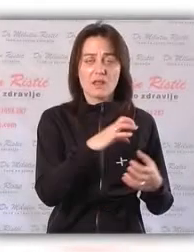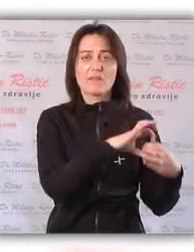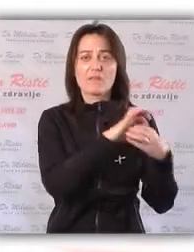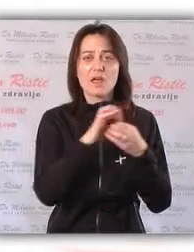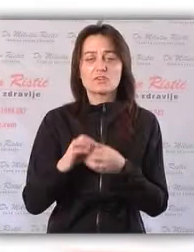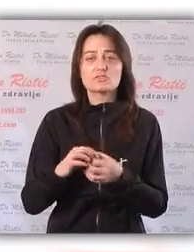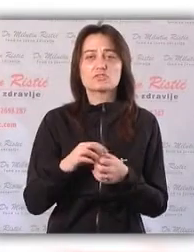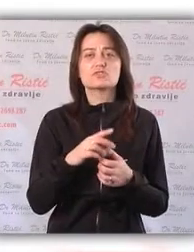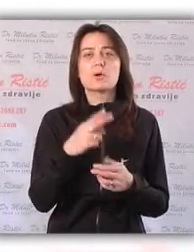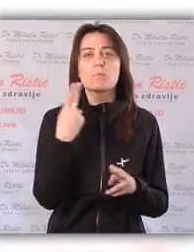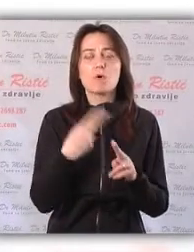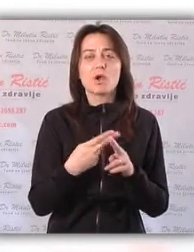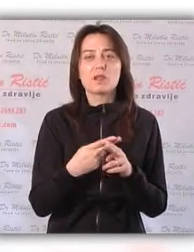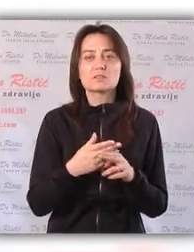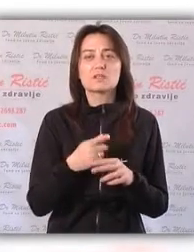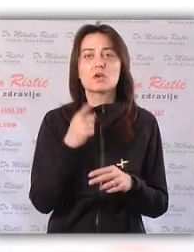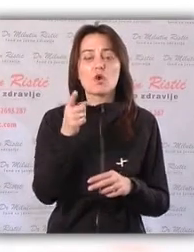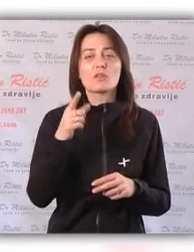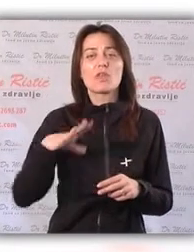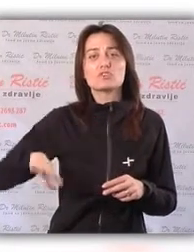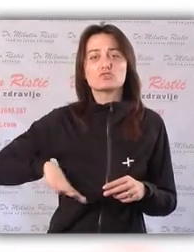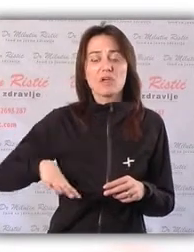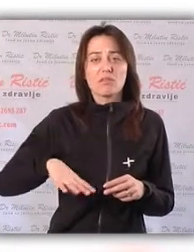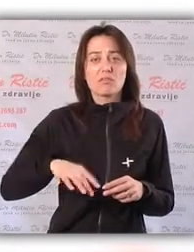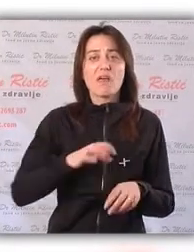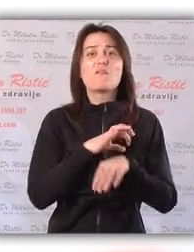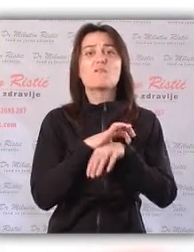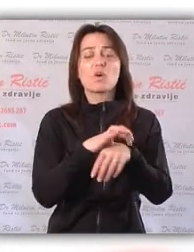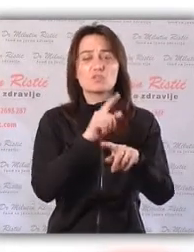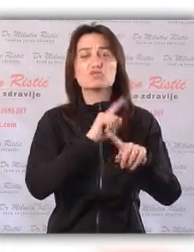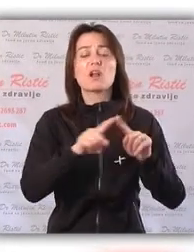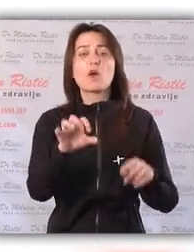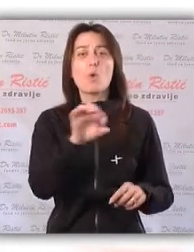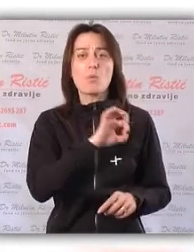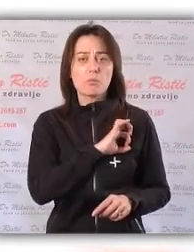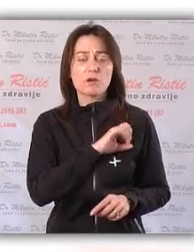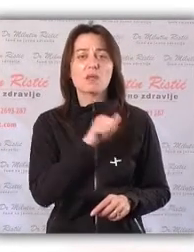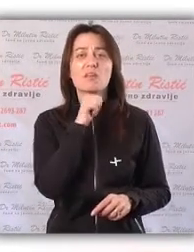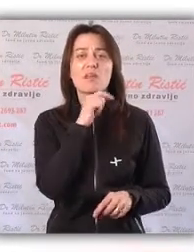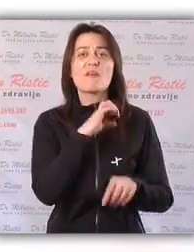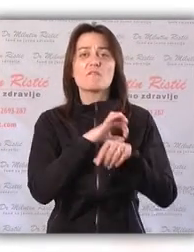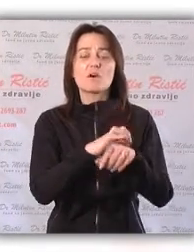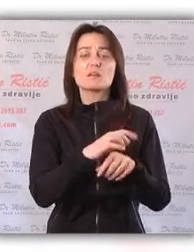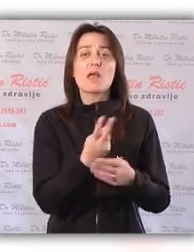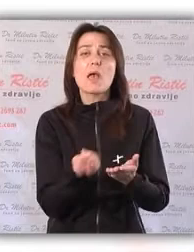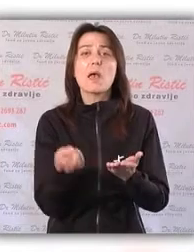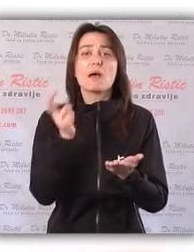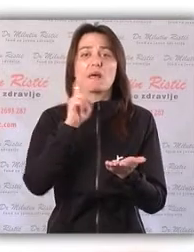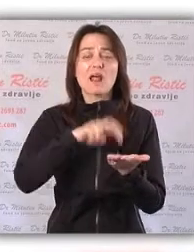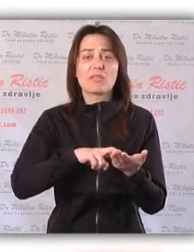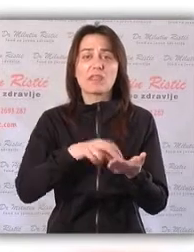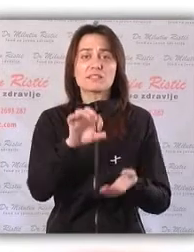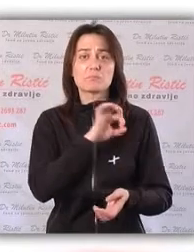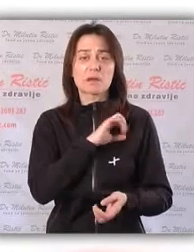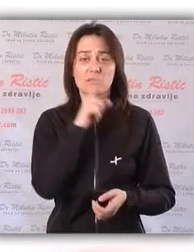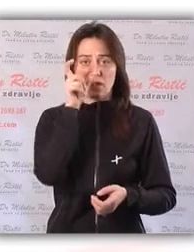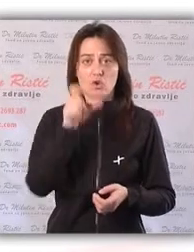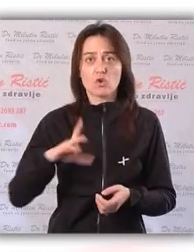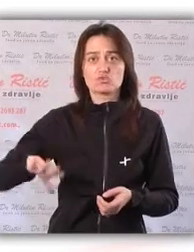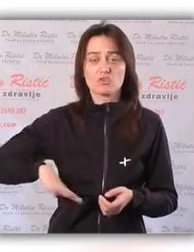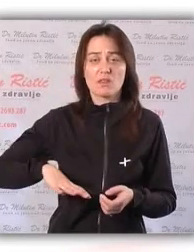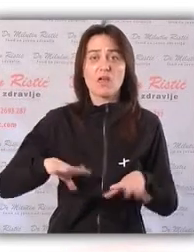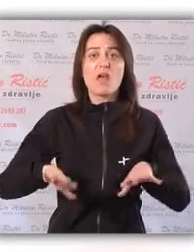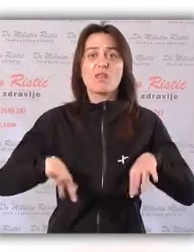Karcinom dojke je najčešće maligna bolest kod žena, vodeći uzrok umiranja među malignim bolestima i vodeći uzrok prevremene smrti kod